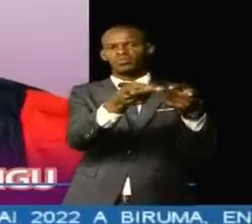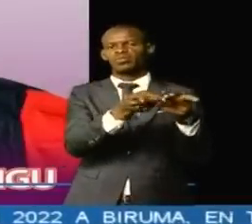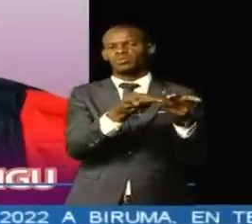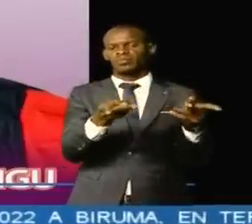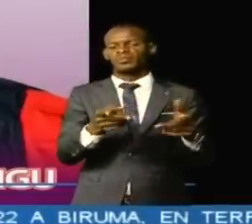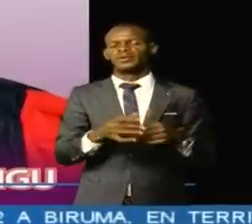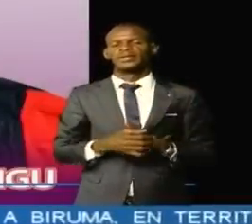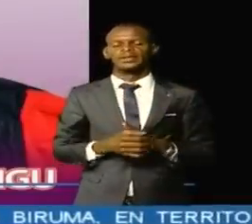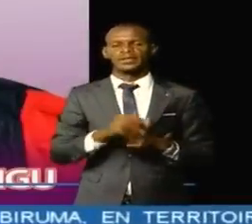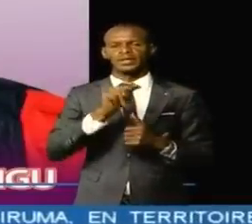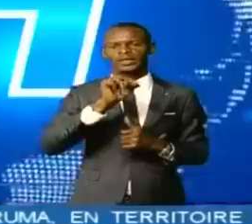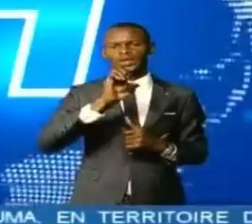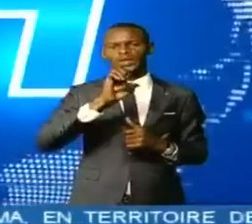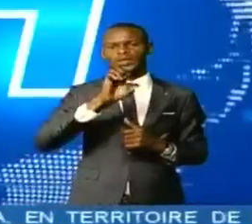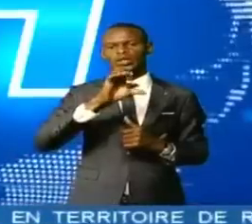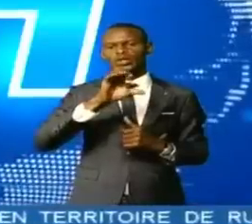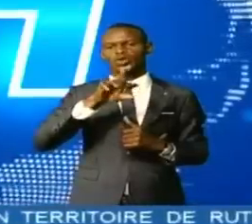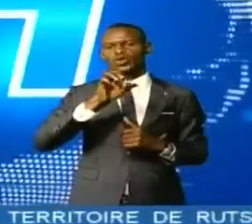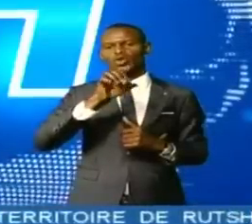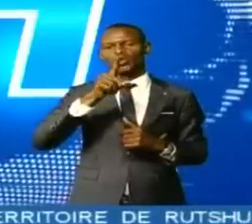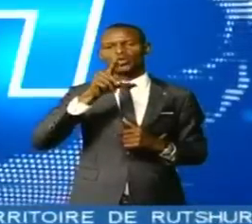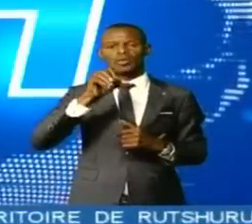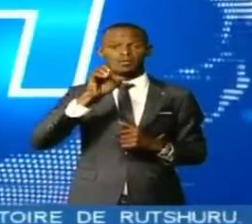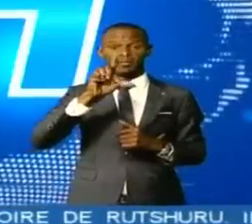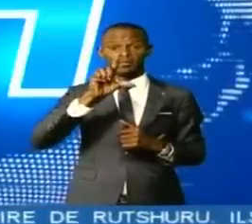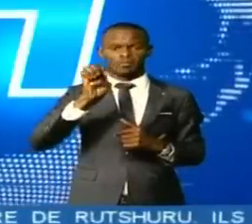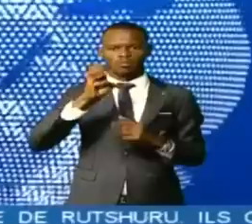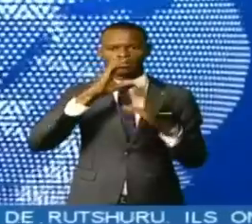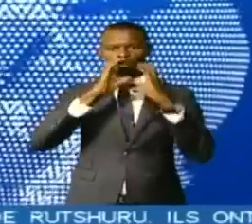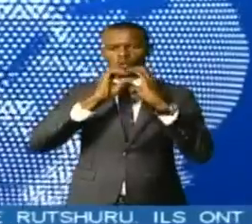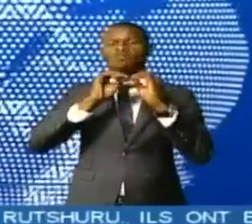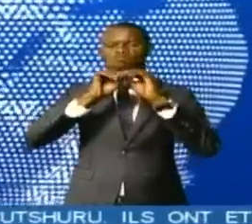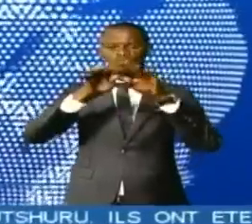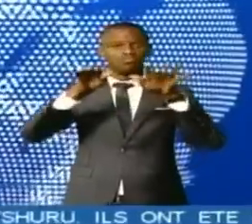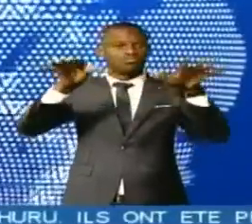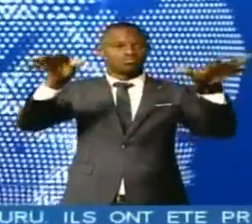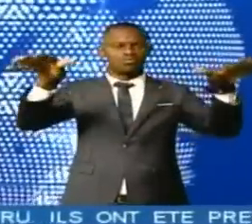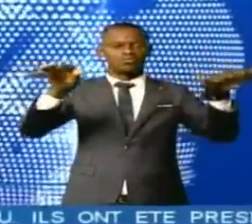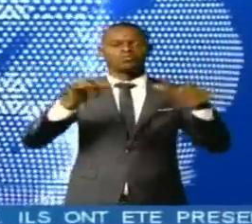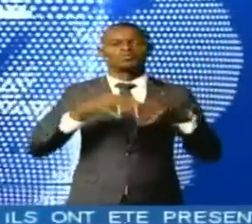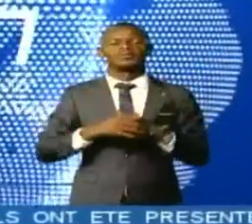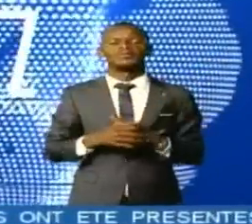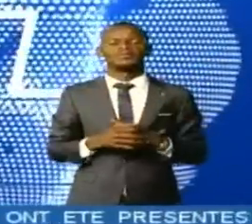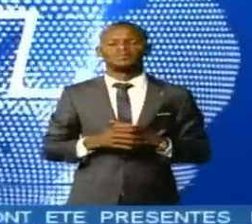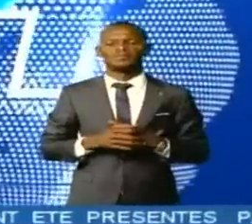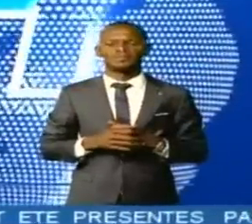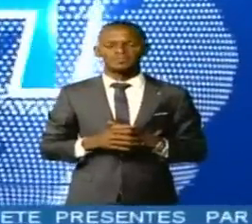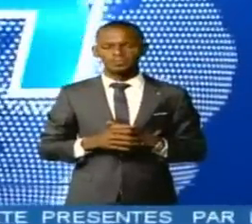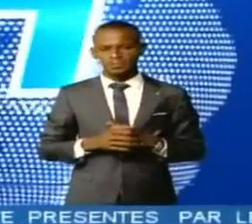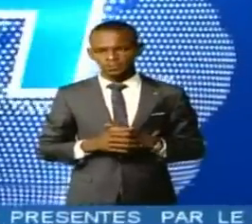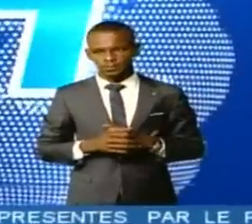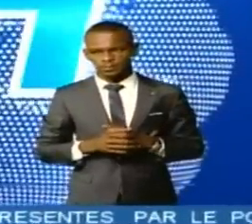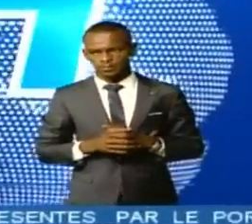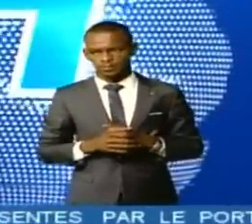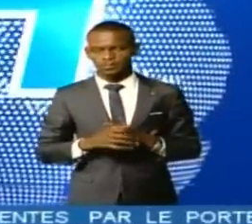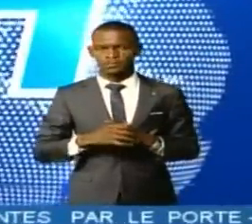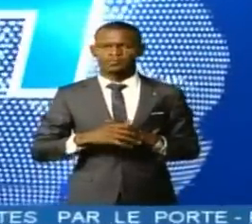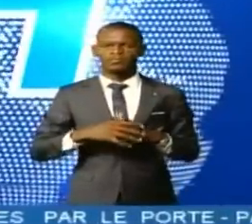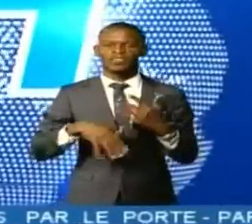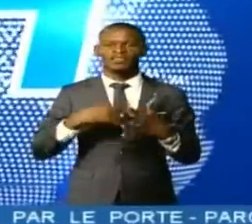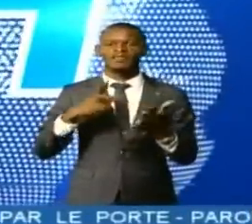ciel. Ce communiqué tient lieu de faire part, fait à Kinshasa le 28 mai 2022.